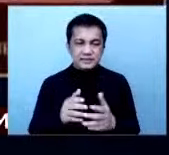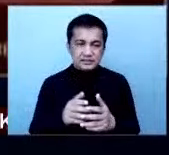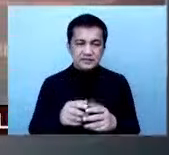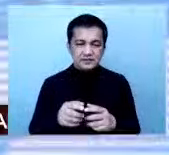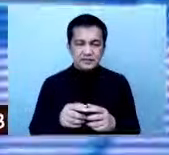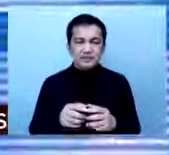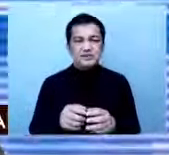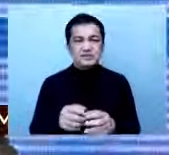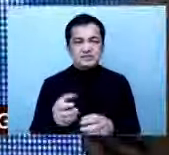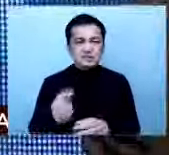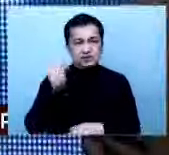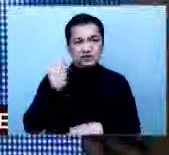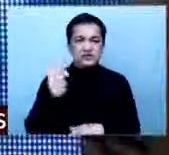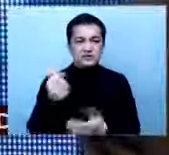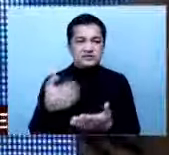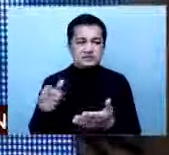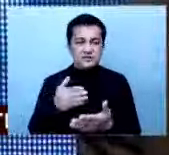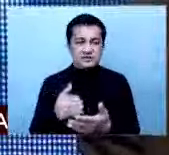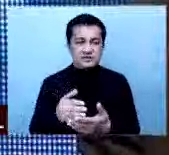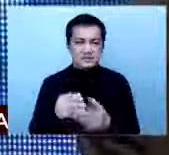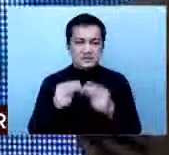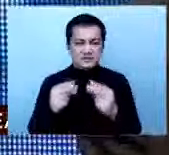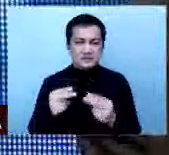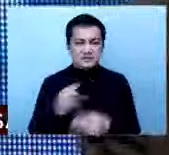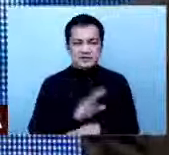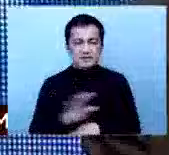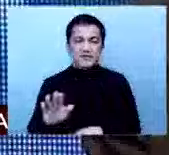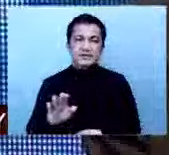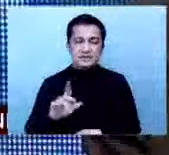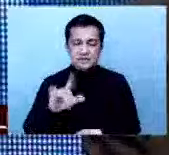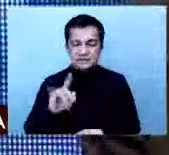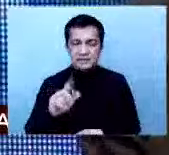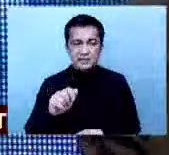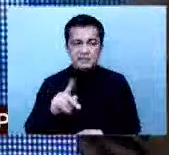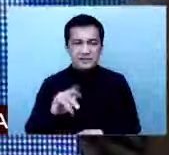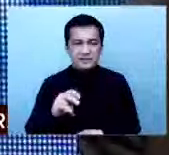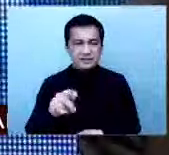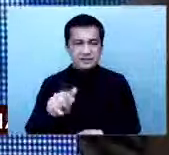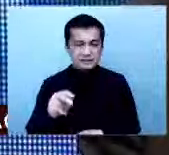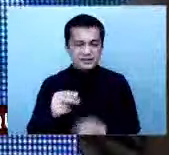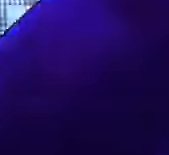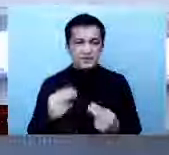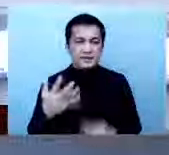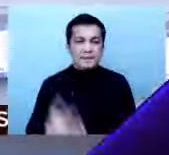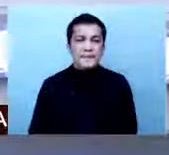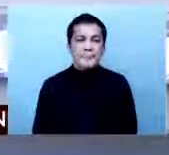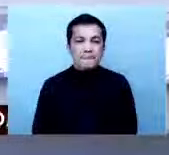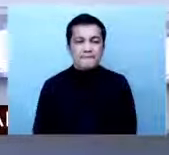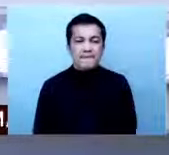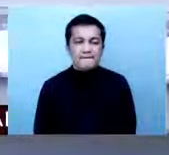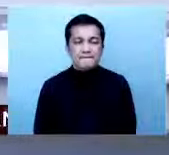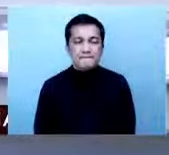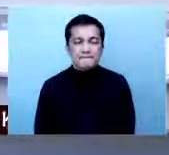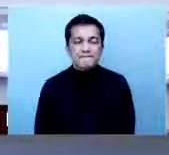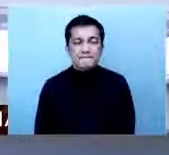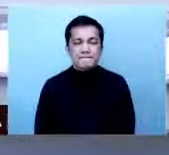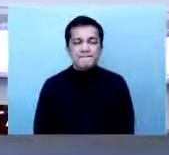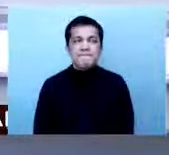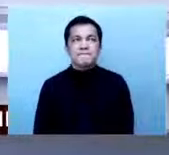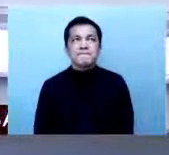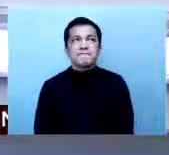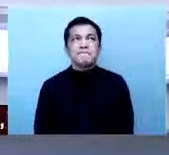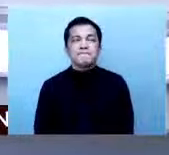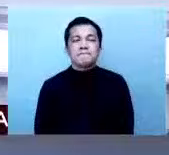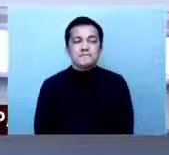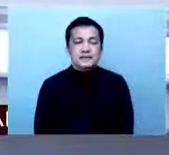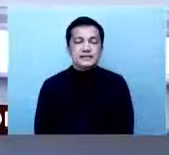concert nagbabalita mula sa frontline Layla Pangilinan news 5 Para naman sa K